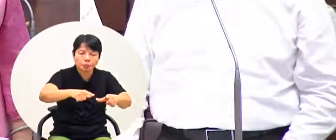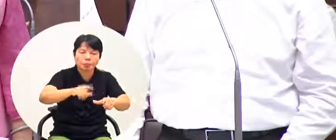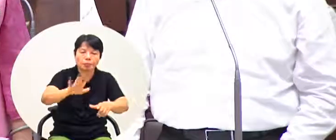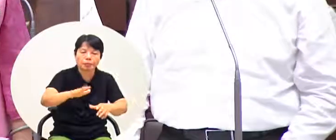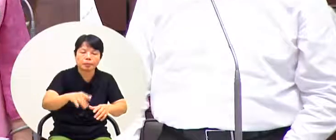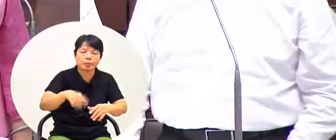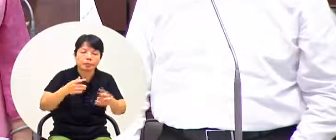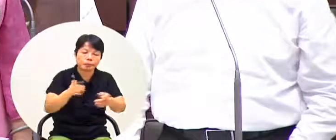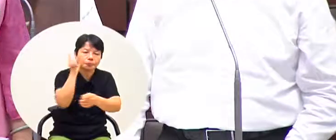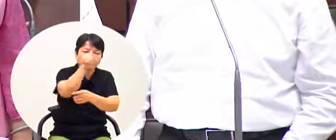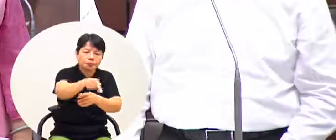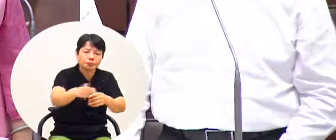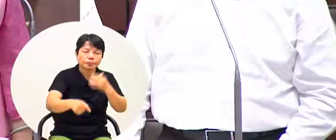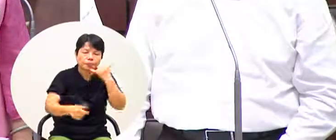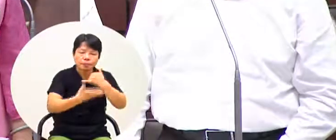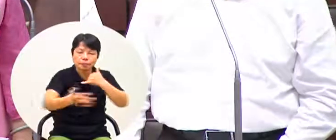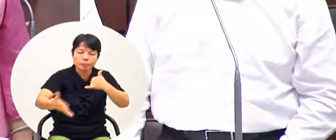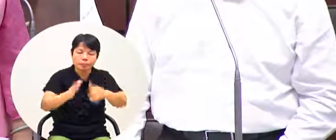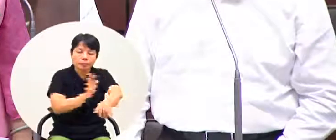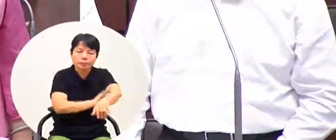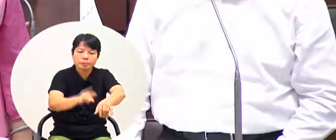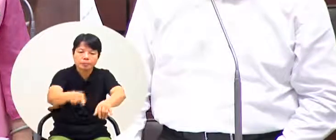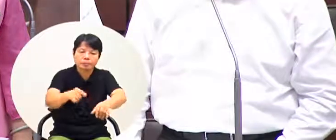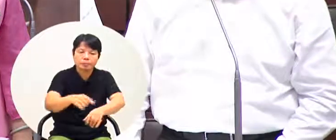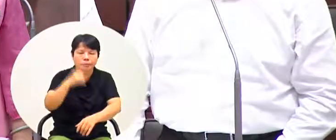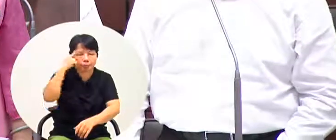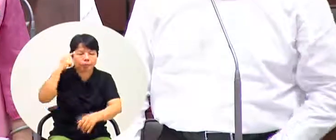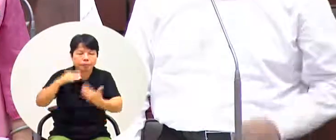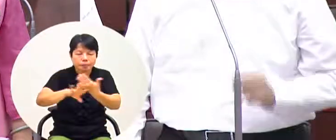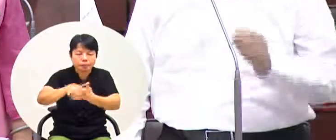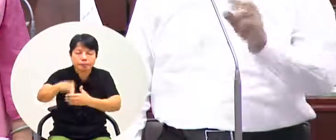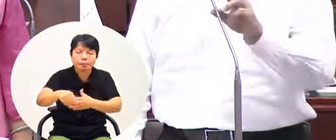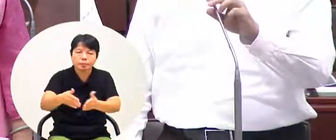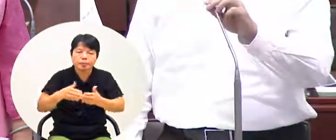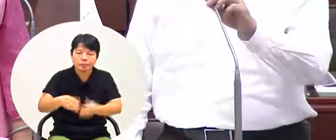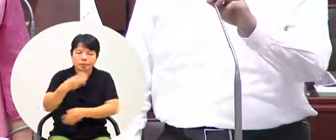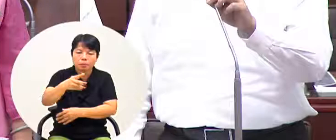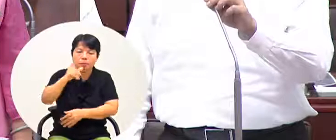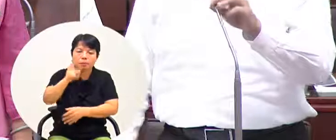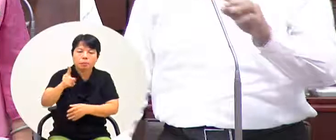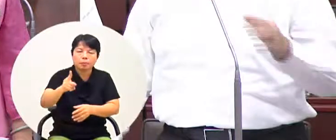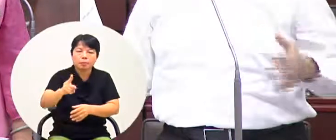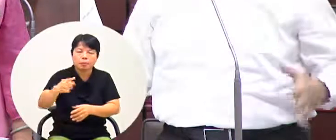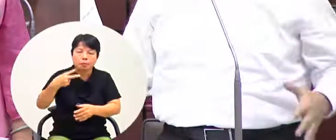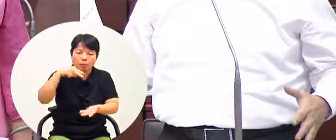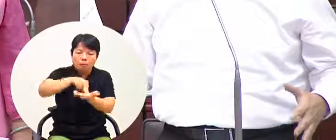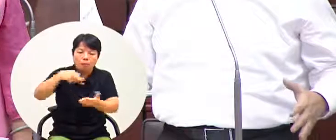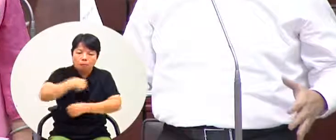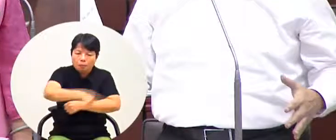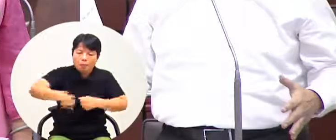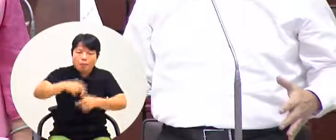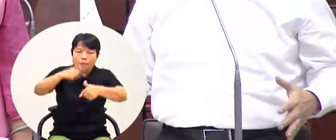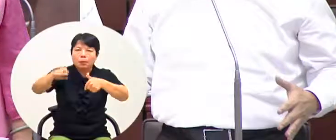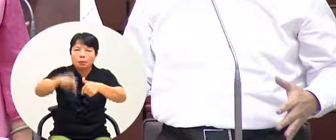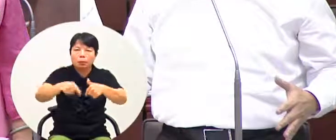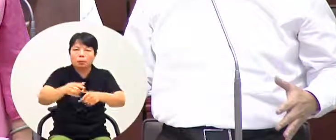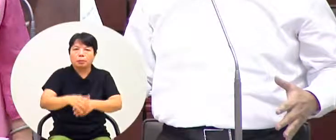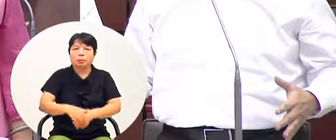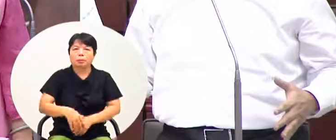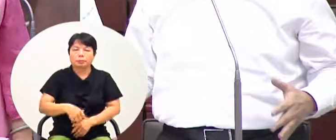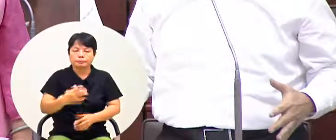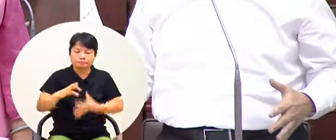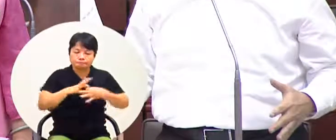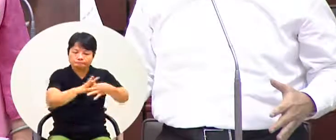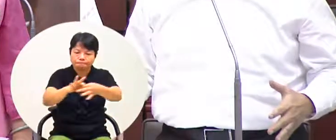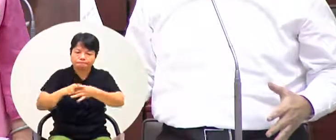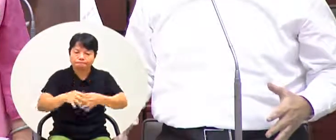突破的想法是想把它3D 立体化。所谓3D 立体化， 整个沿道它里面包括水利局的